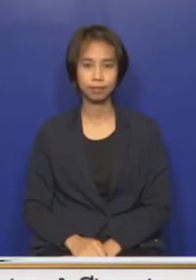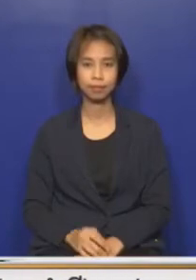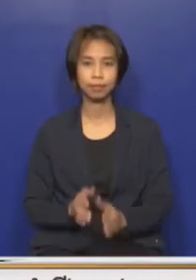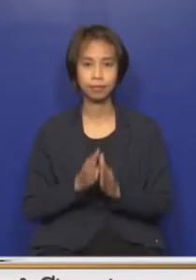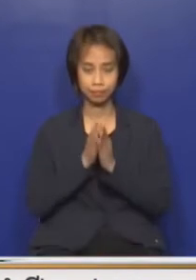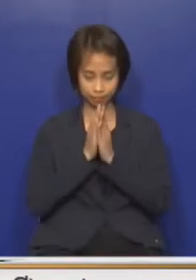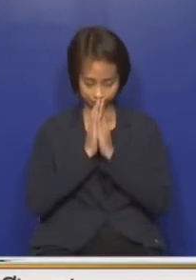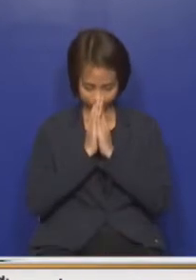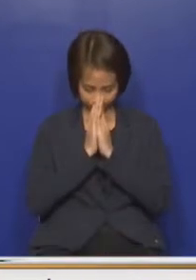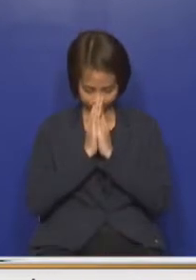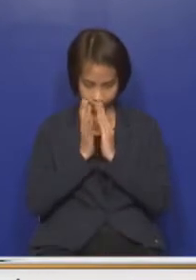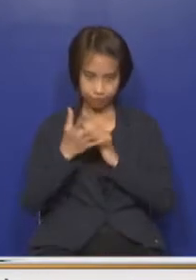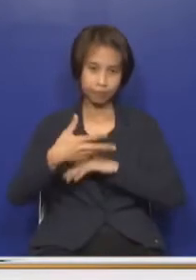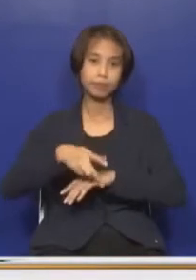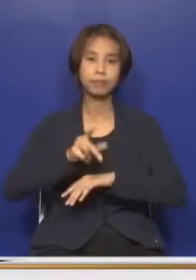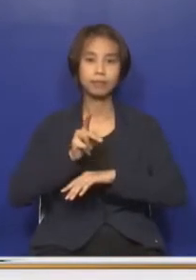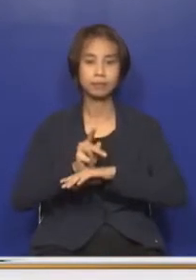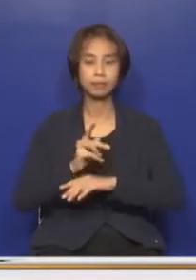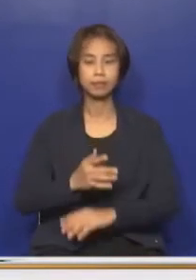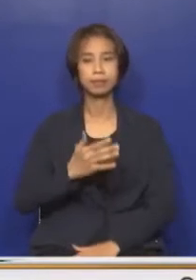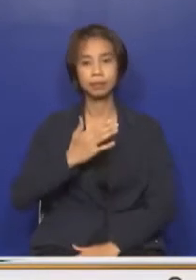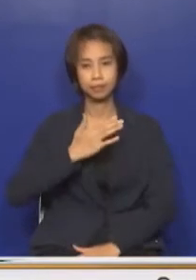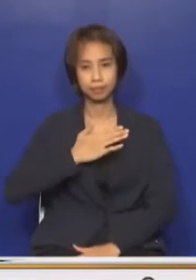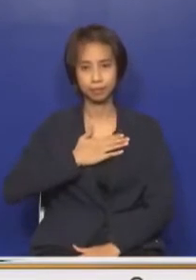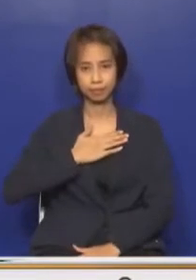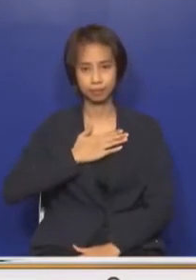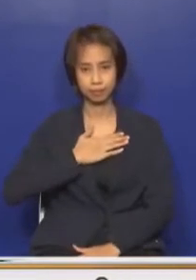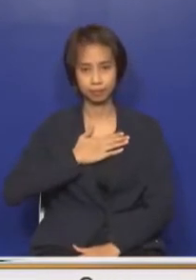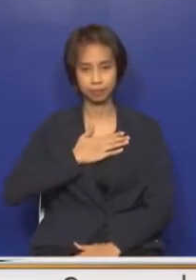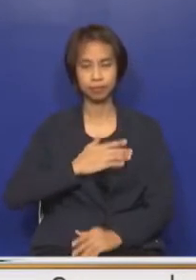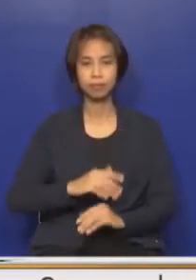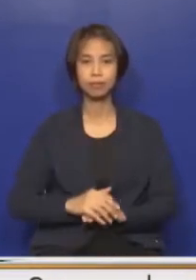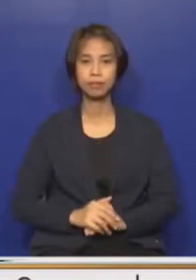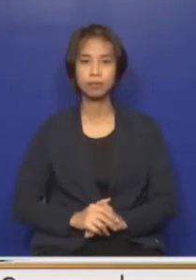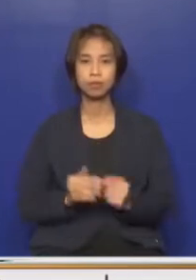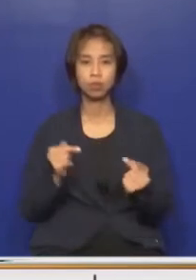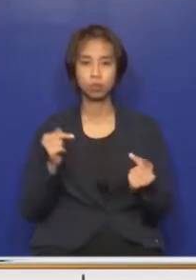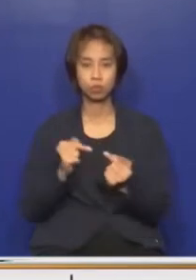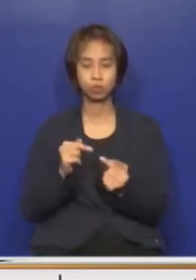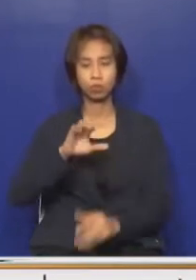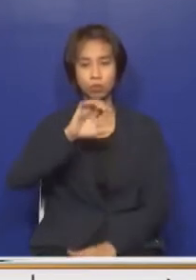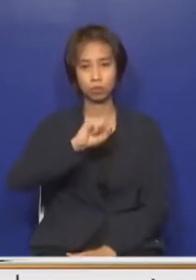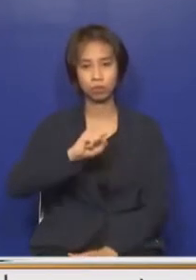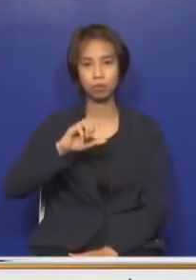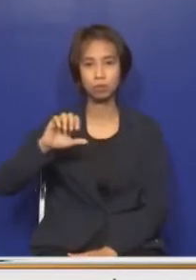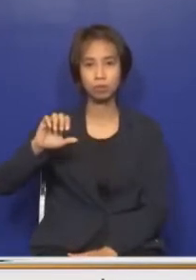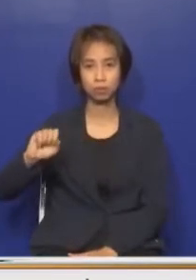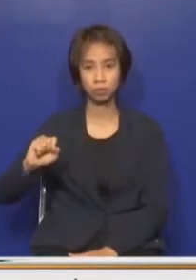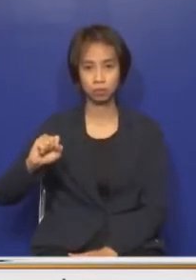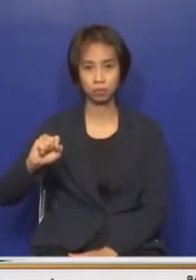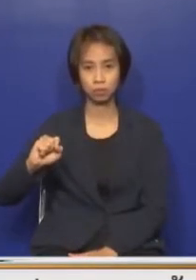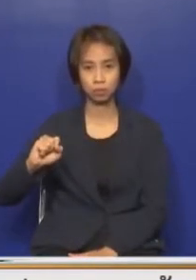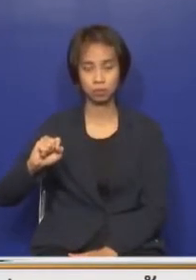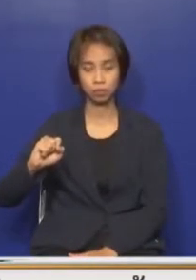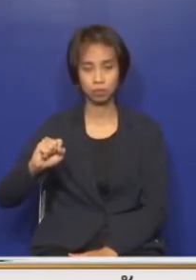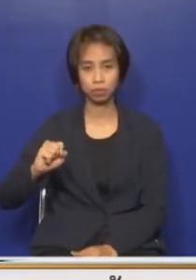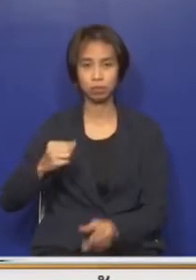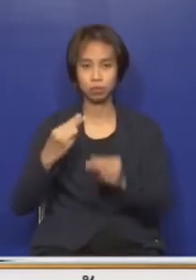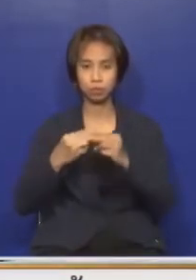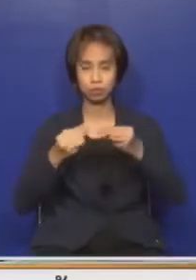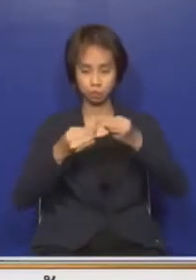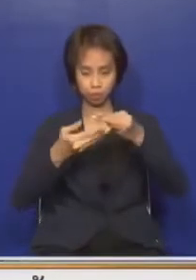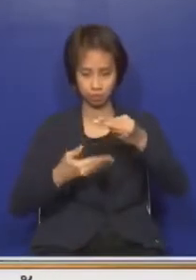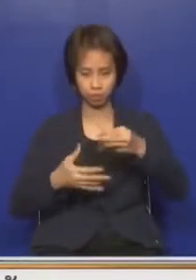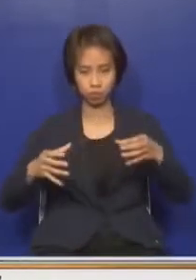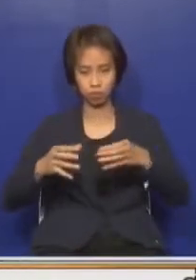เรียนท่านประธานที่เคารพกับผมนายพิสิทธิ์ลิยาธรรมสมาชิกสภาผู้แทนราษฎรแบบบัญชีรายชื่อพรรคประช